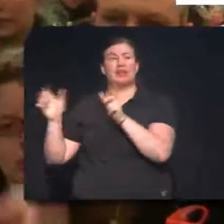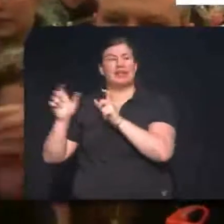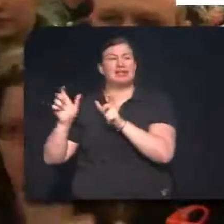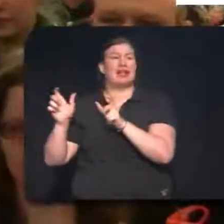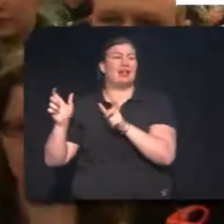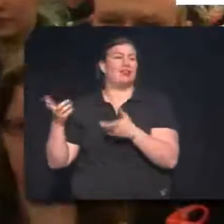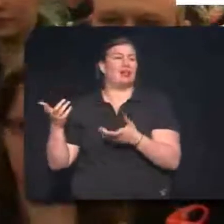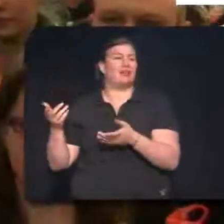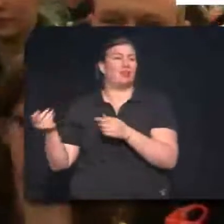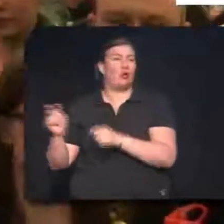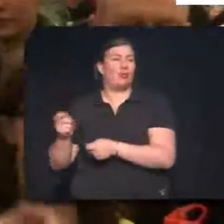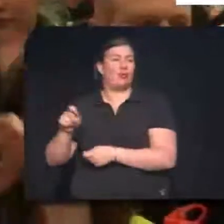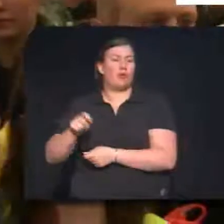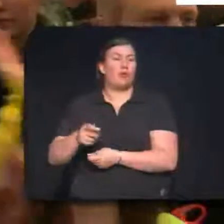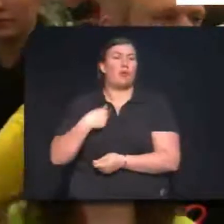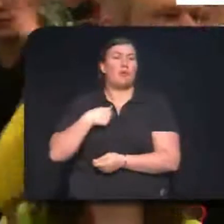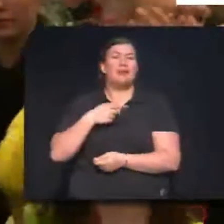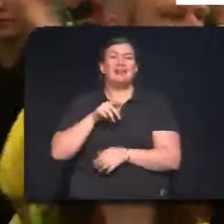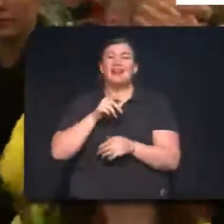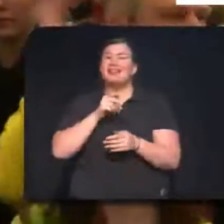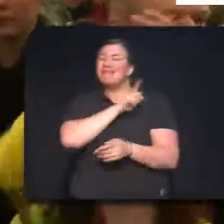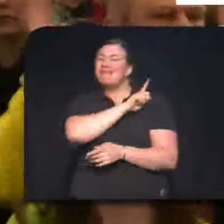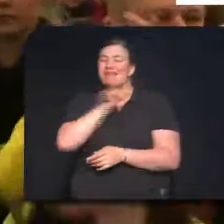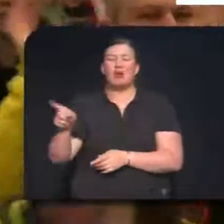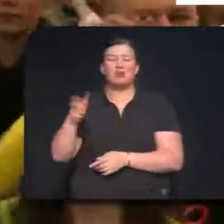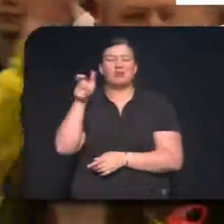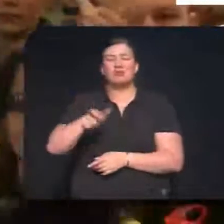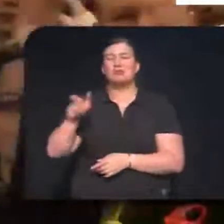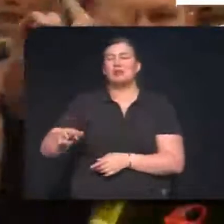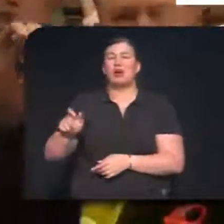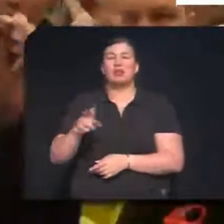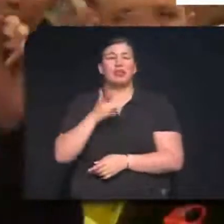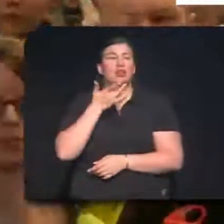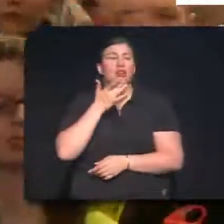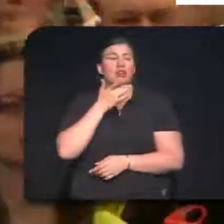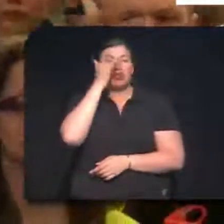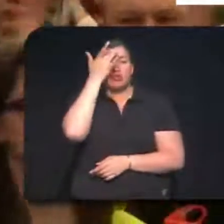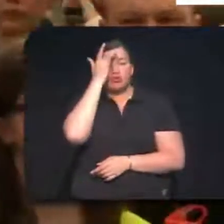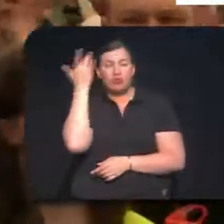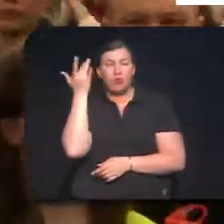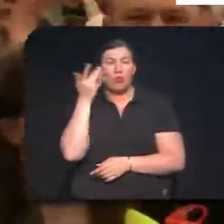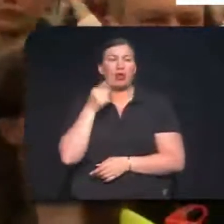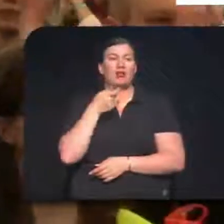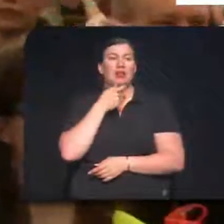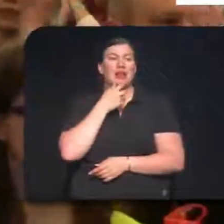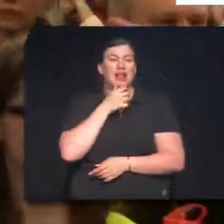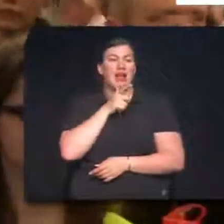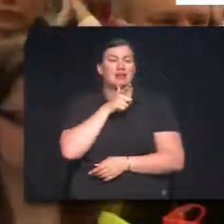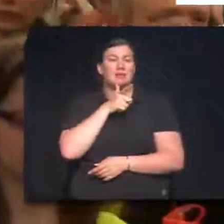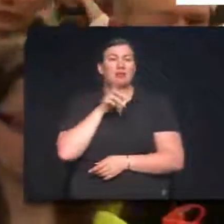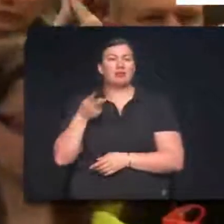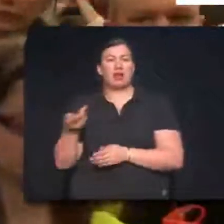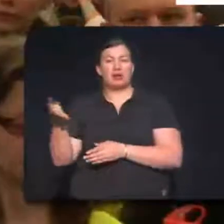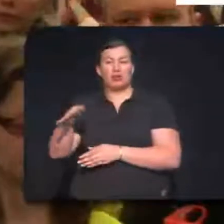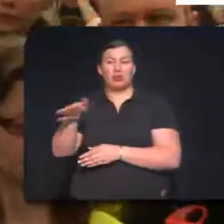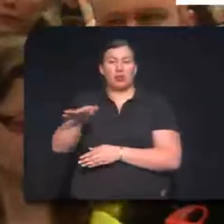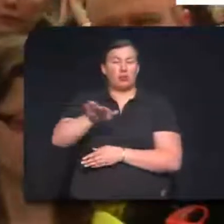Orientierung getötet werden es werden Millionen von Menschen in Gulags Konzentrationslagern und